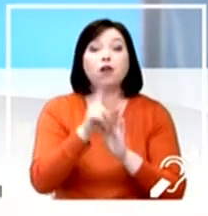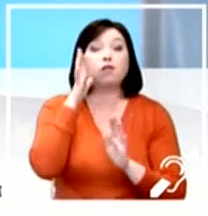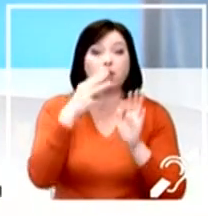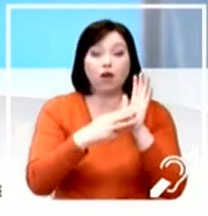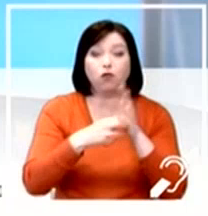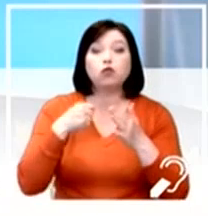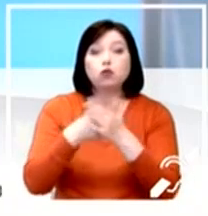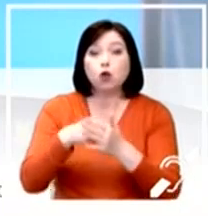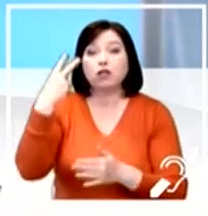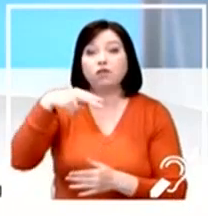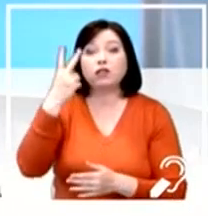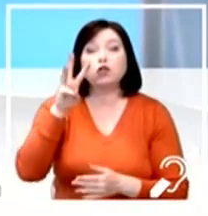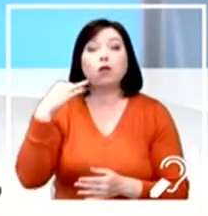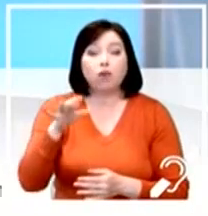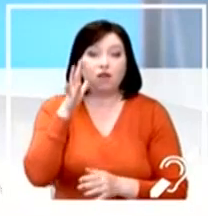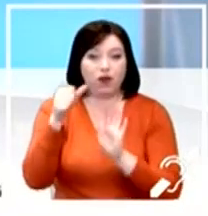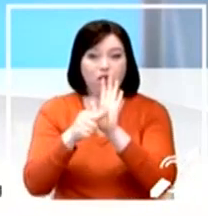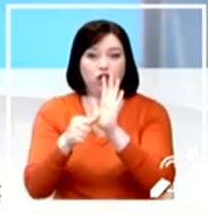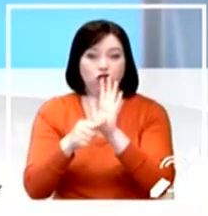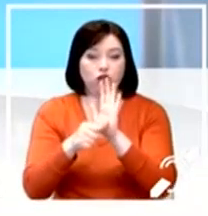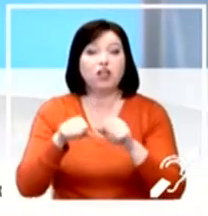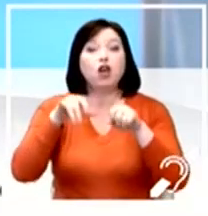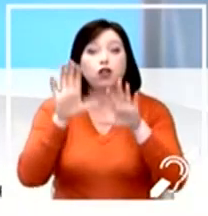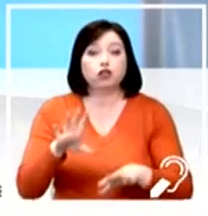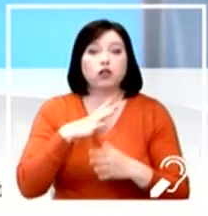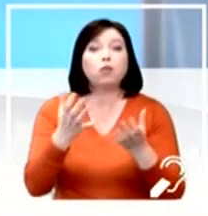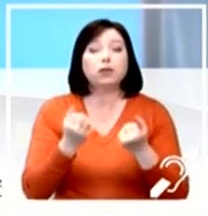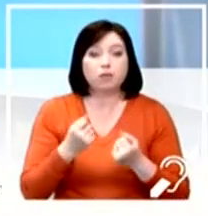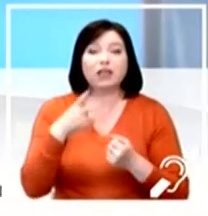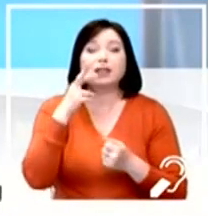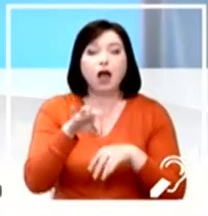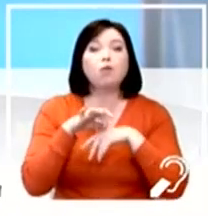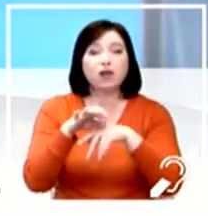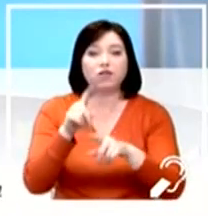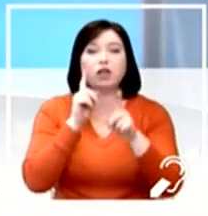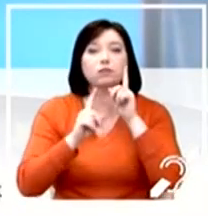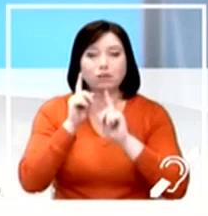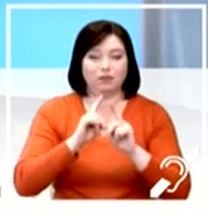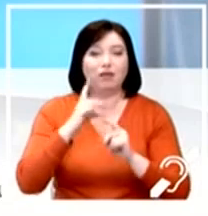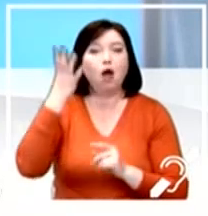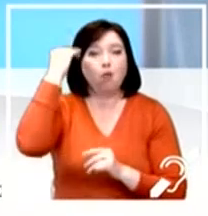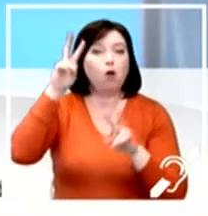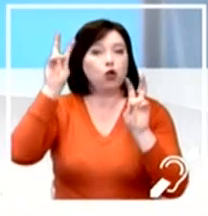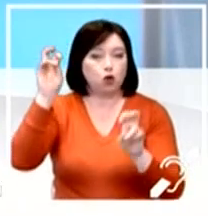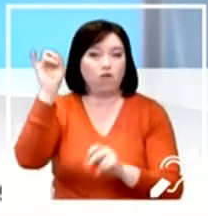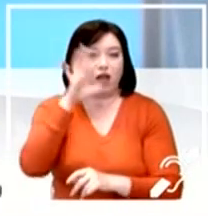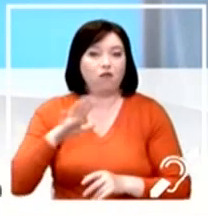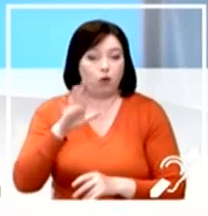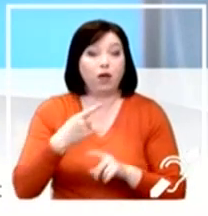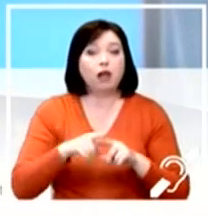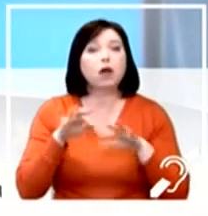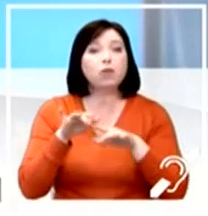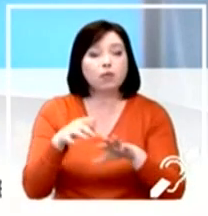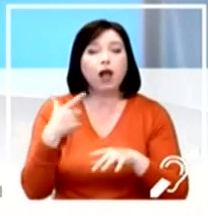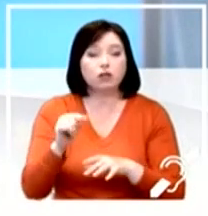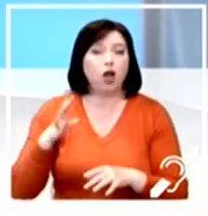până în 22 mai ora 6. Decizia a fost luată pentru organizarea Adunării Naționale Moldova Europeană, un eveniment la